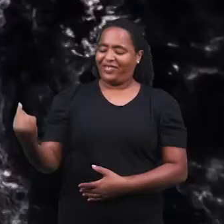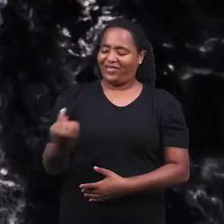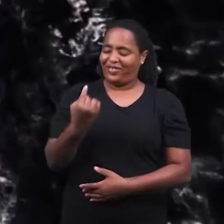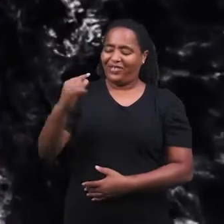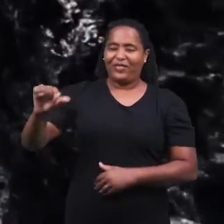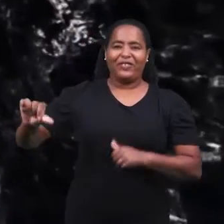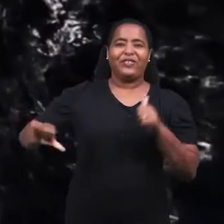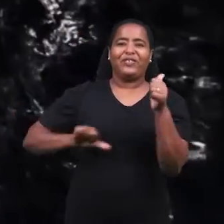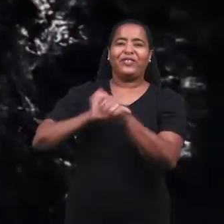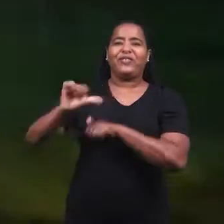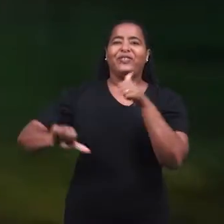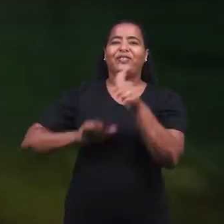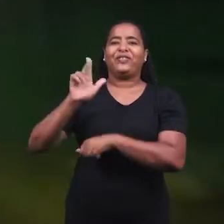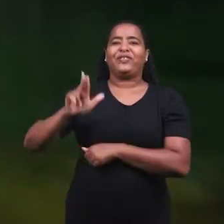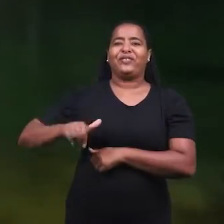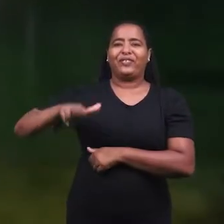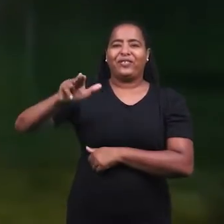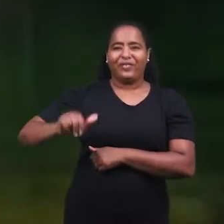неизменный Бог.